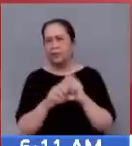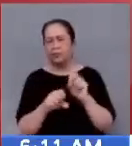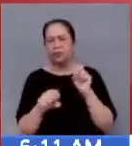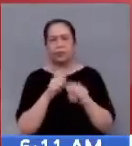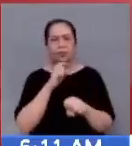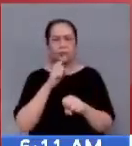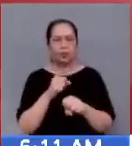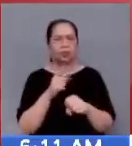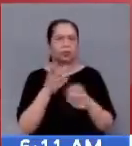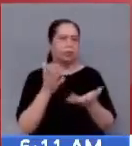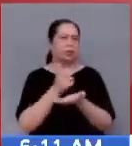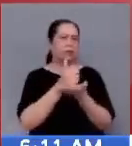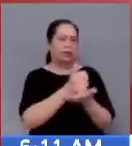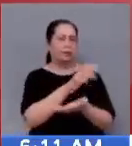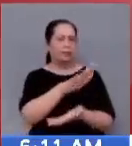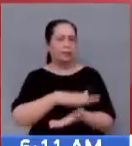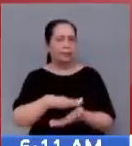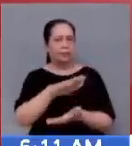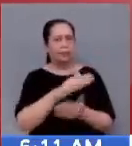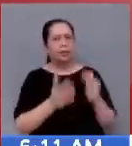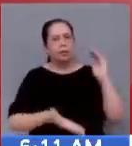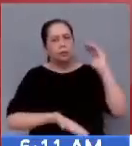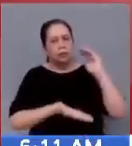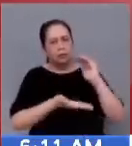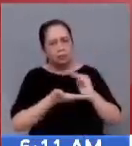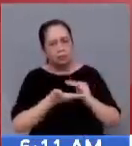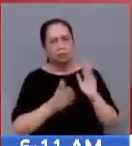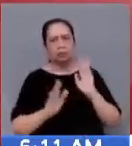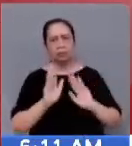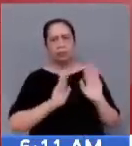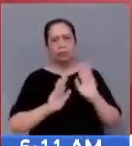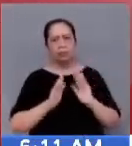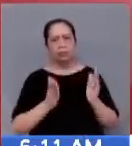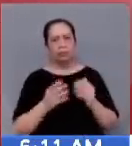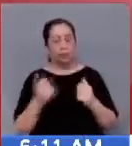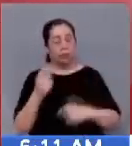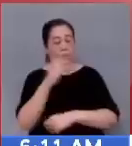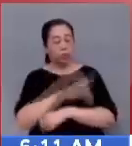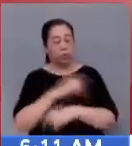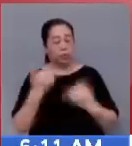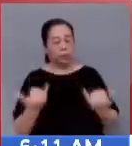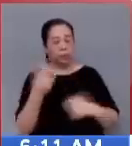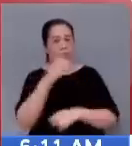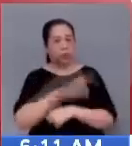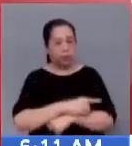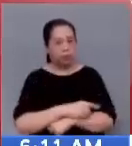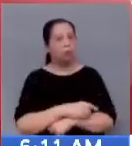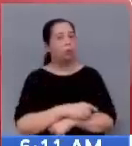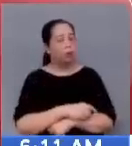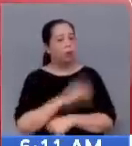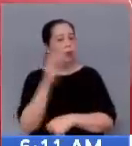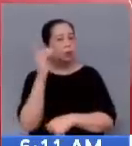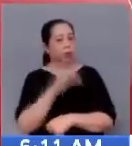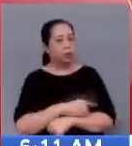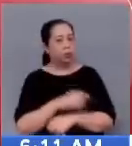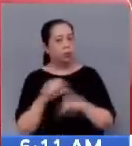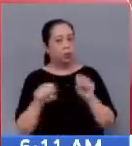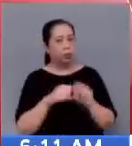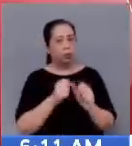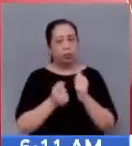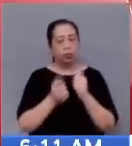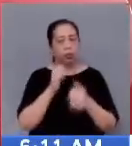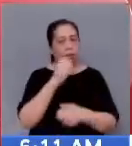eh, matulungan ng mga maibsan yung kalagayan po niyo rito within na ganito kahirap? Within the day. So, katuwang niyo po